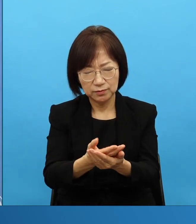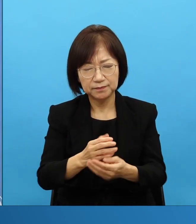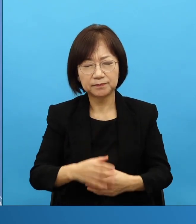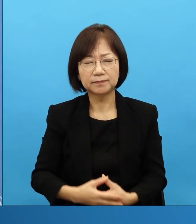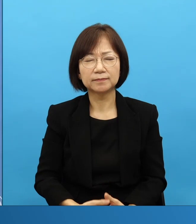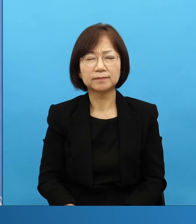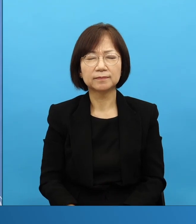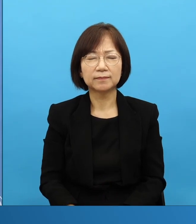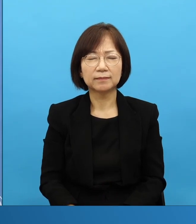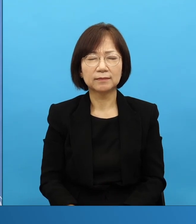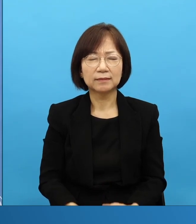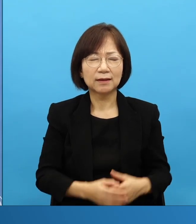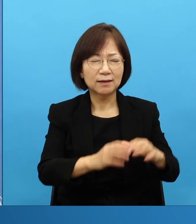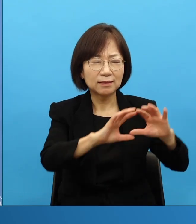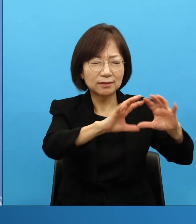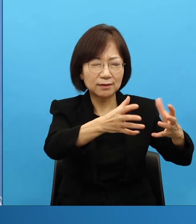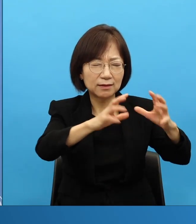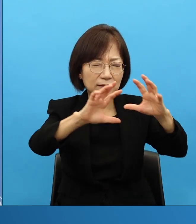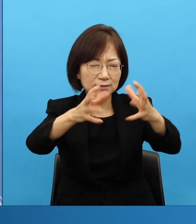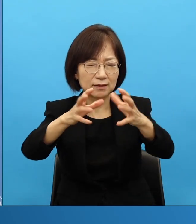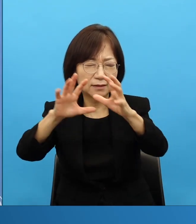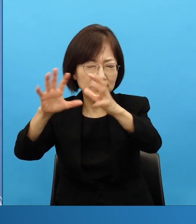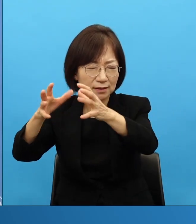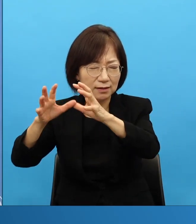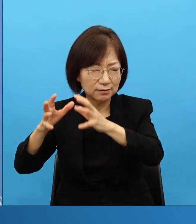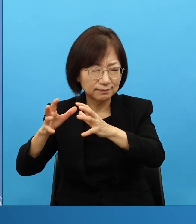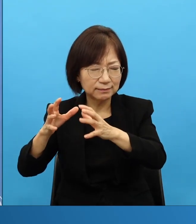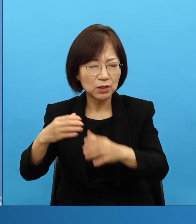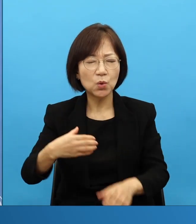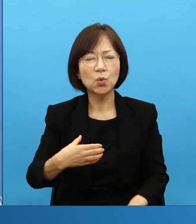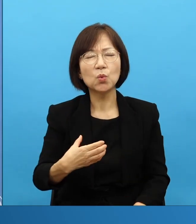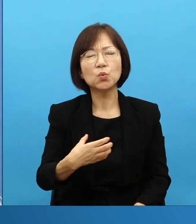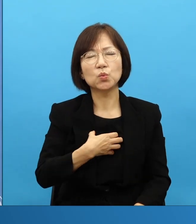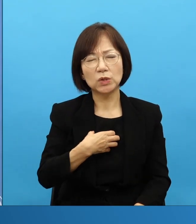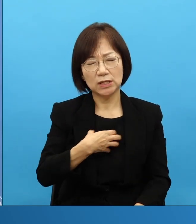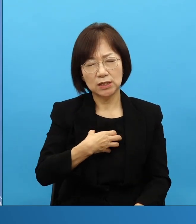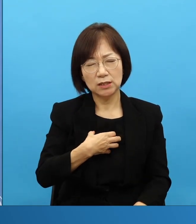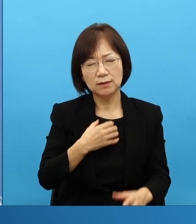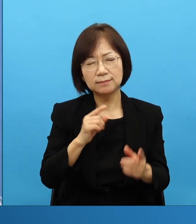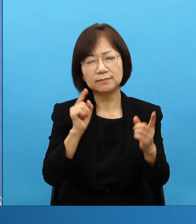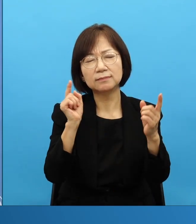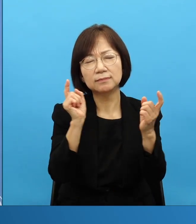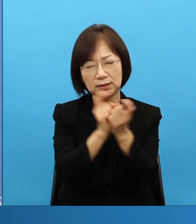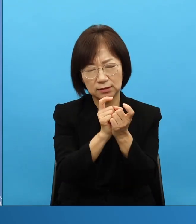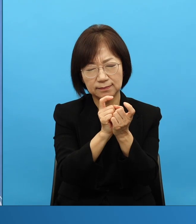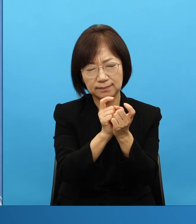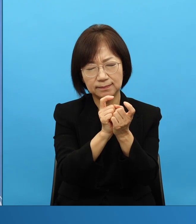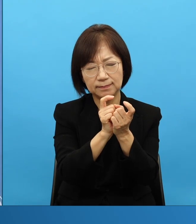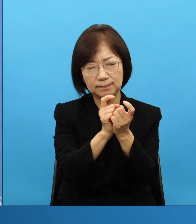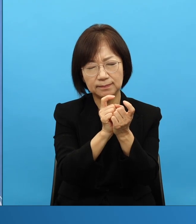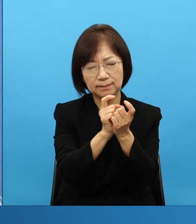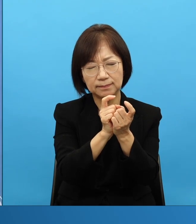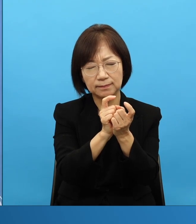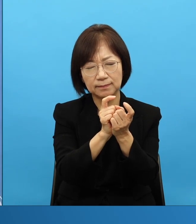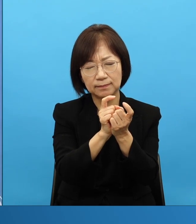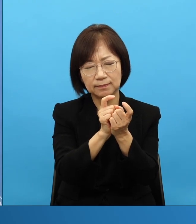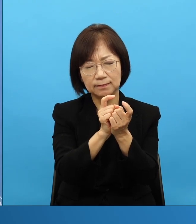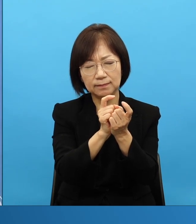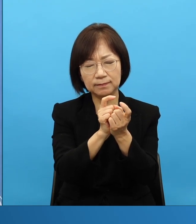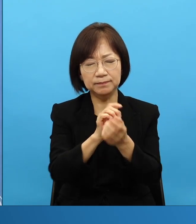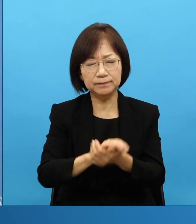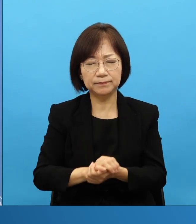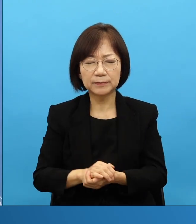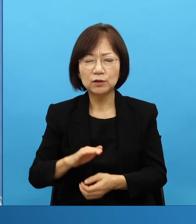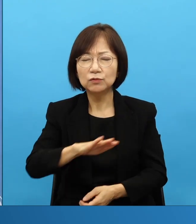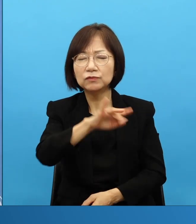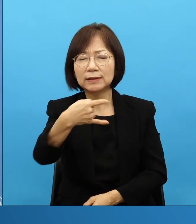많은 나라들이 위기 속에 있습니다. Many nations are in the midst of a crisis. 선교